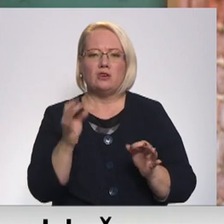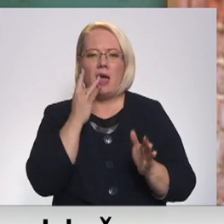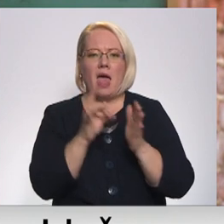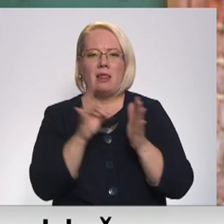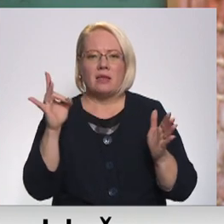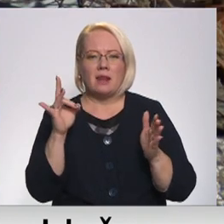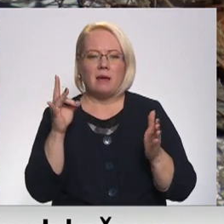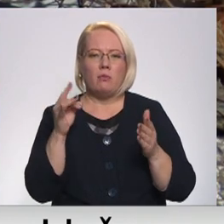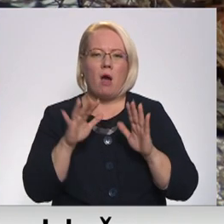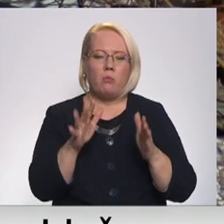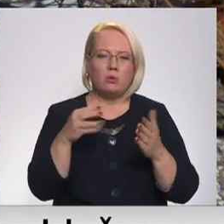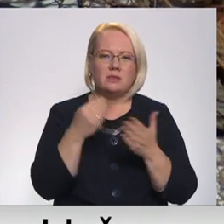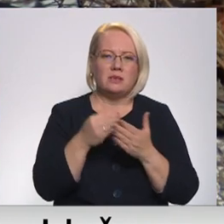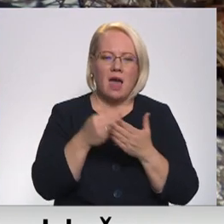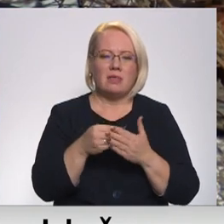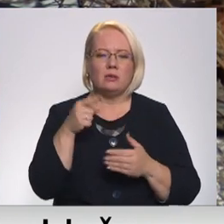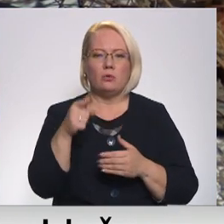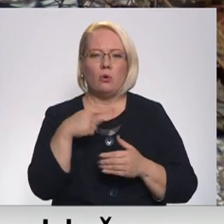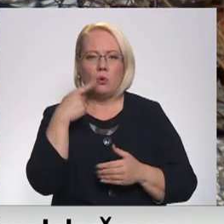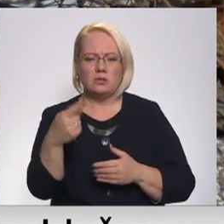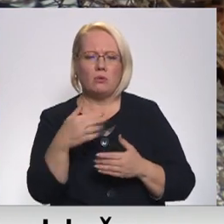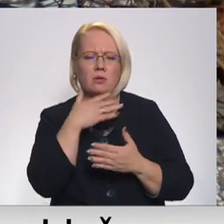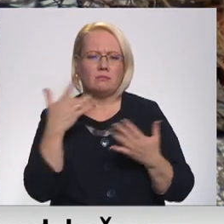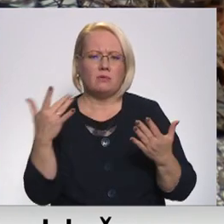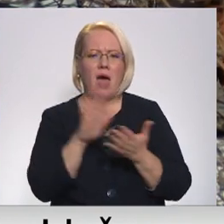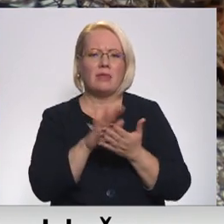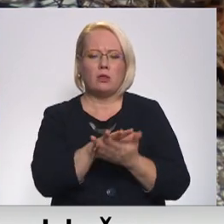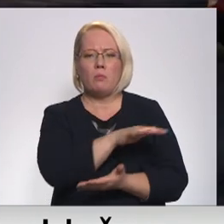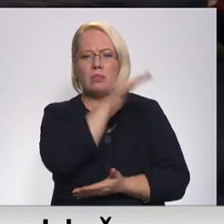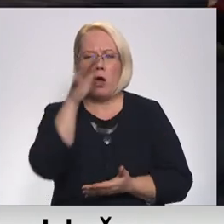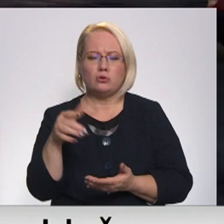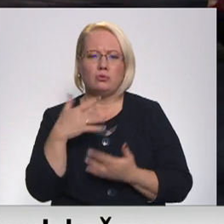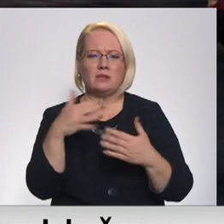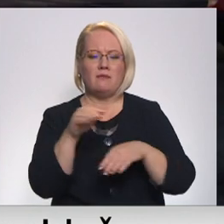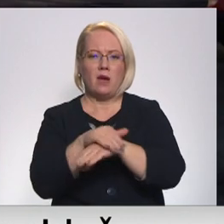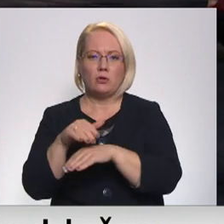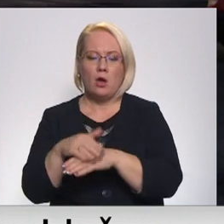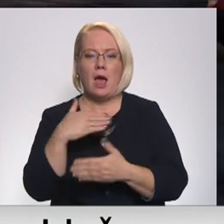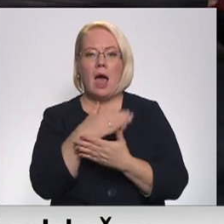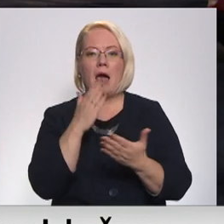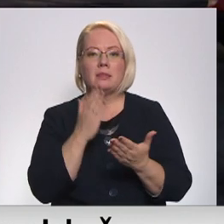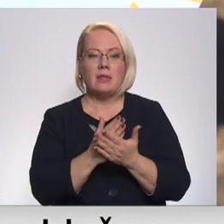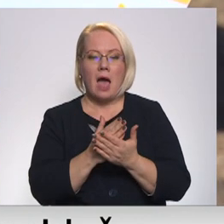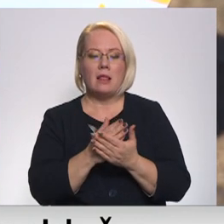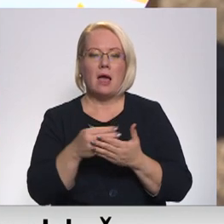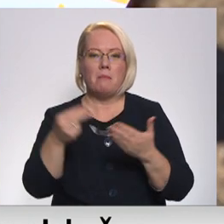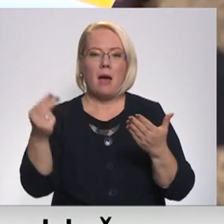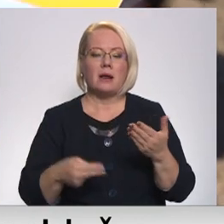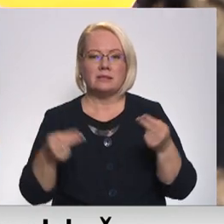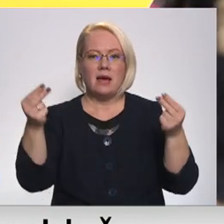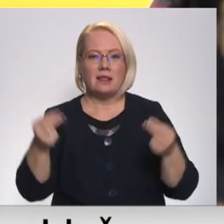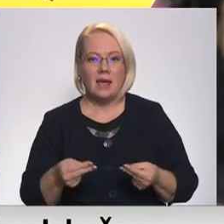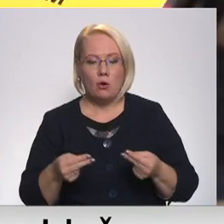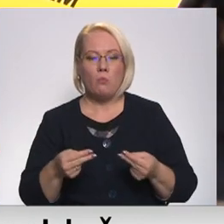geogrāfiskais objektu izvietojums, atkritumu daudzums un citi faktori. Turklāt daļa klientu līgumu slēdz tikai VVD prasību dēļ, bet tos